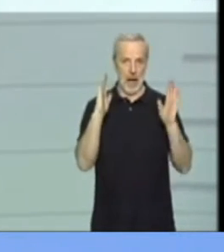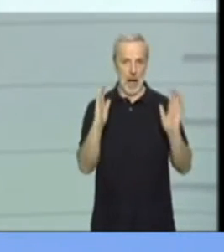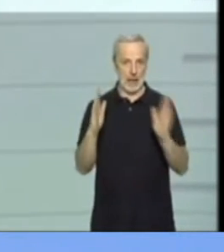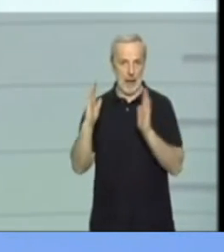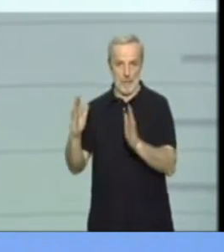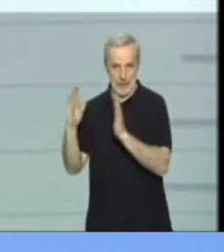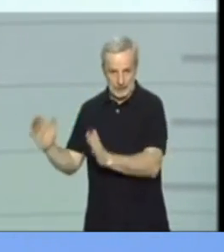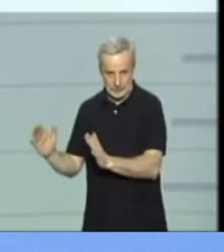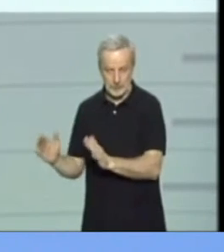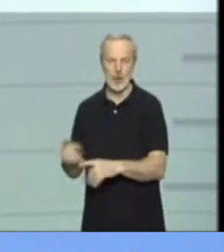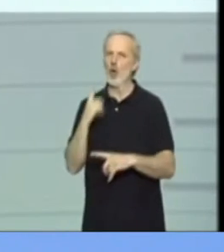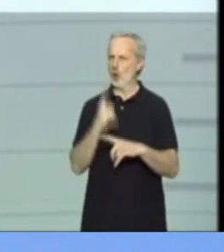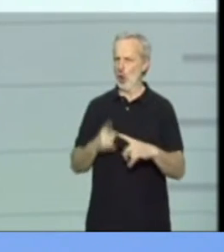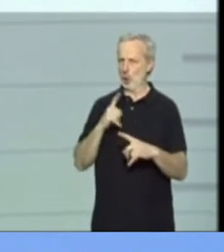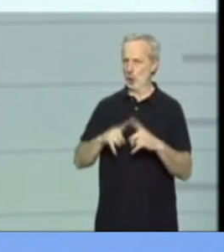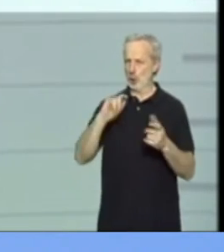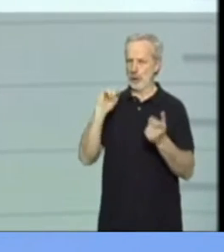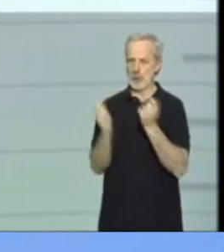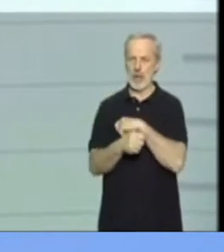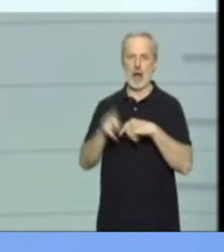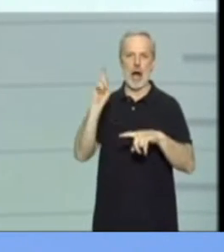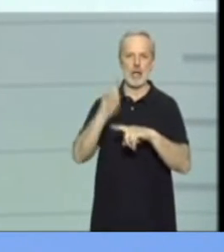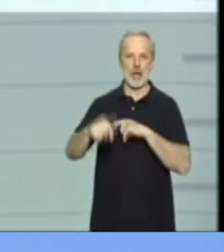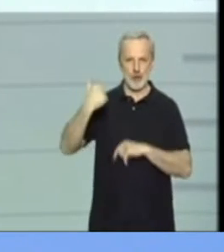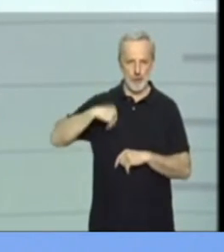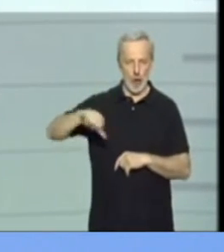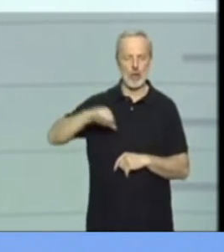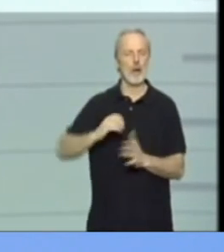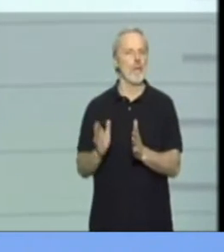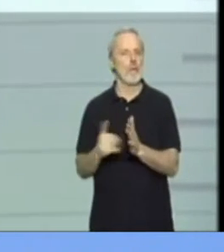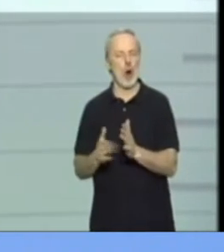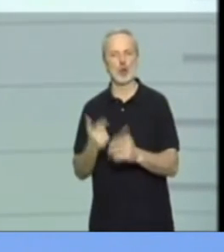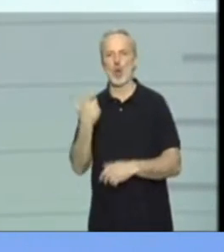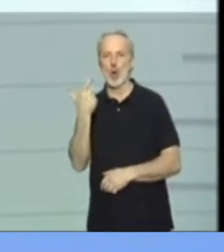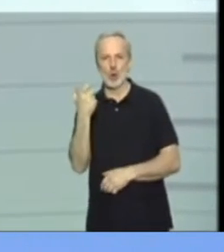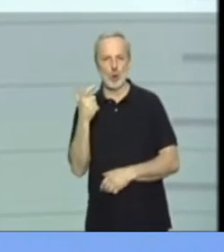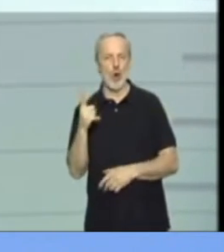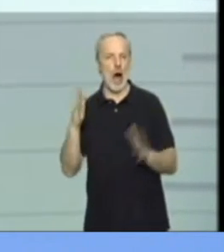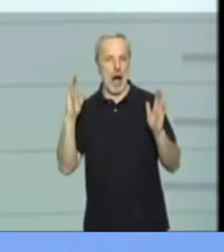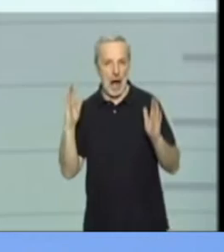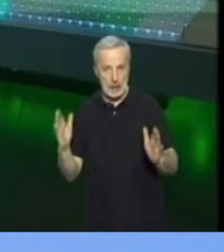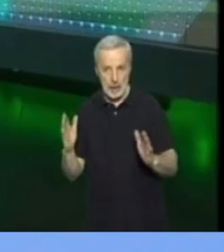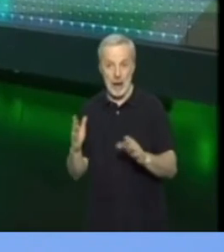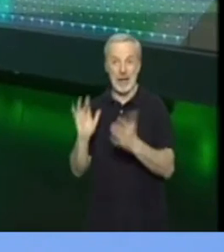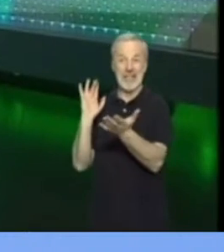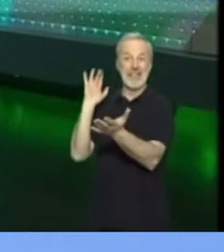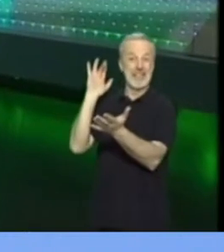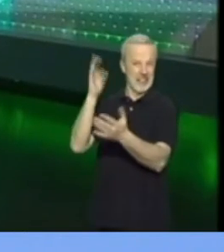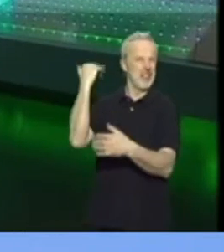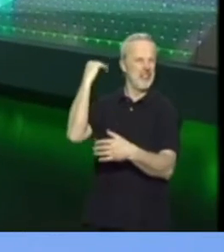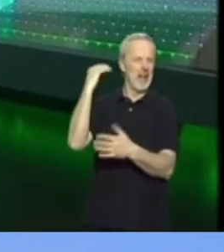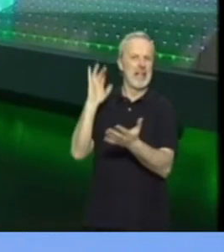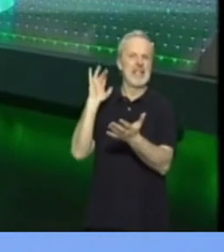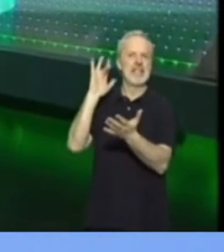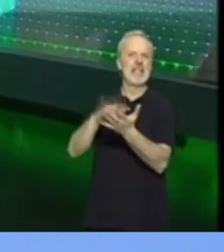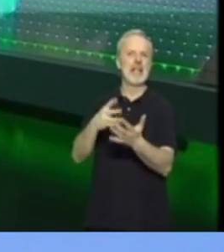změna oproti loňskému roku, hlavně ve druhé etapě, kdy dojezd na Pradět byl změněn, bude